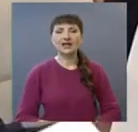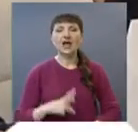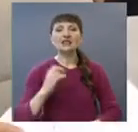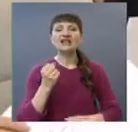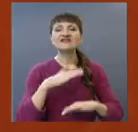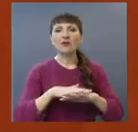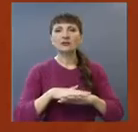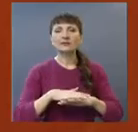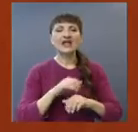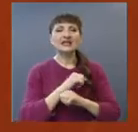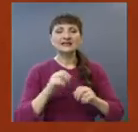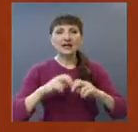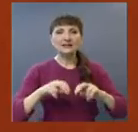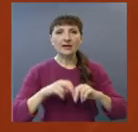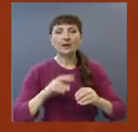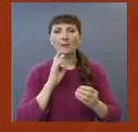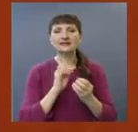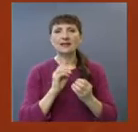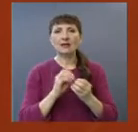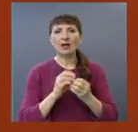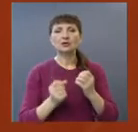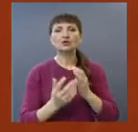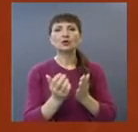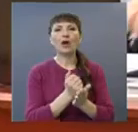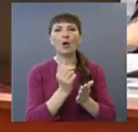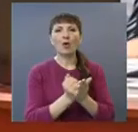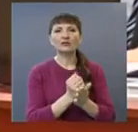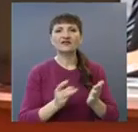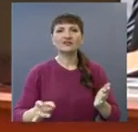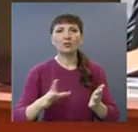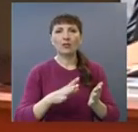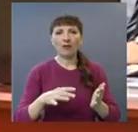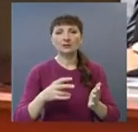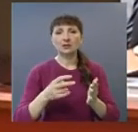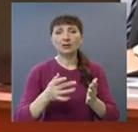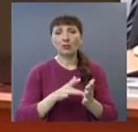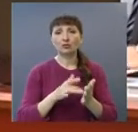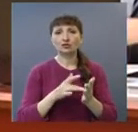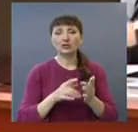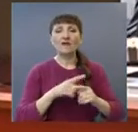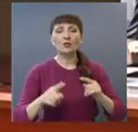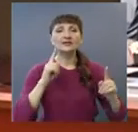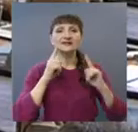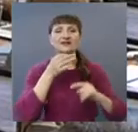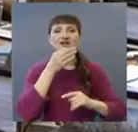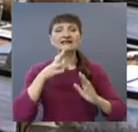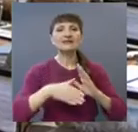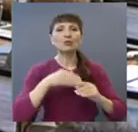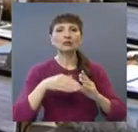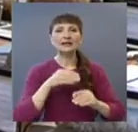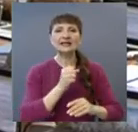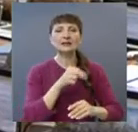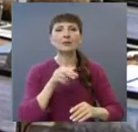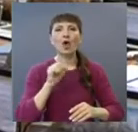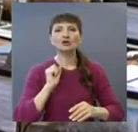Национальный фонд нельзя рассматривать как постоянный источник дохода в республиканский бюджет. Такое мнение в ходе заседания выразил депутат Азат